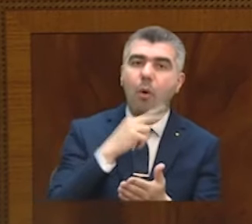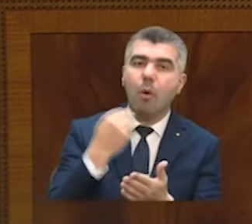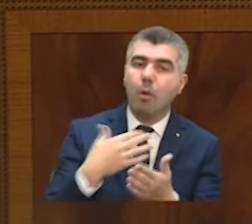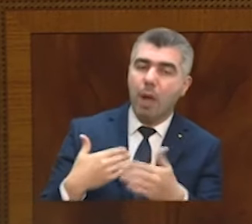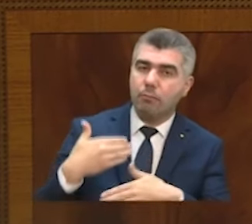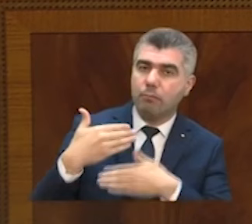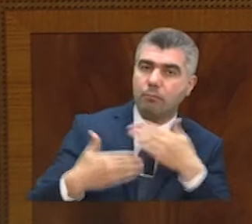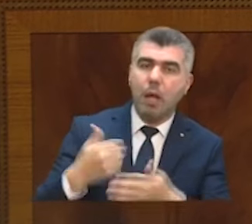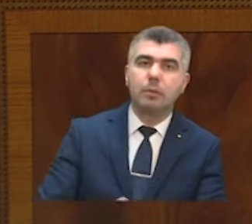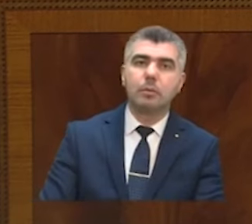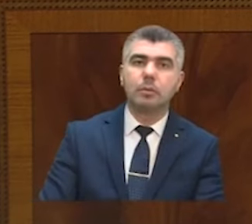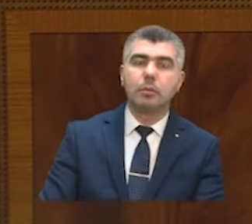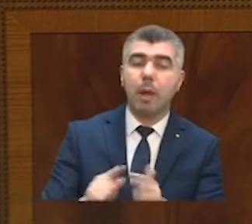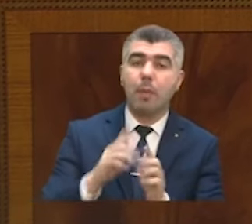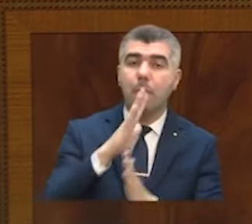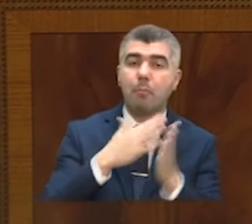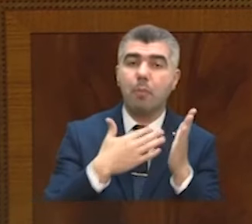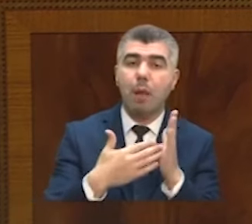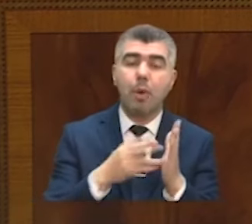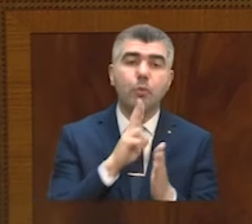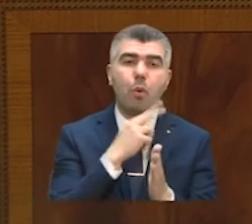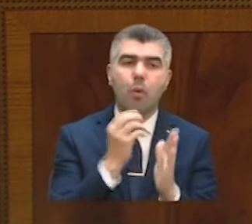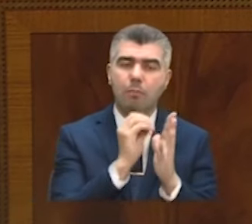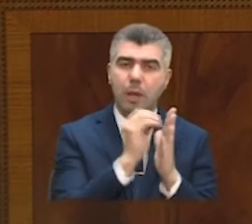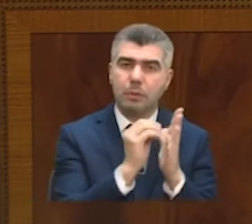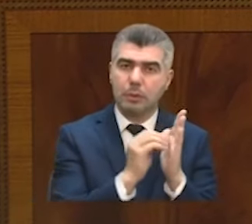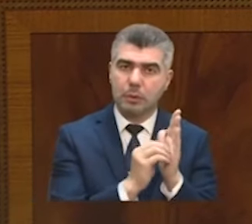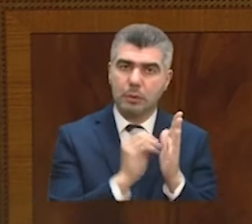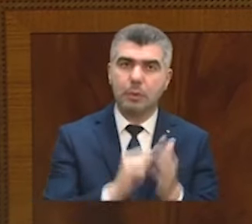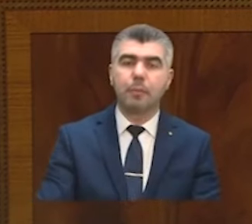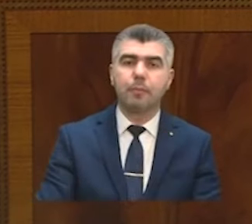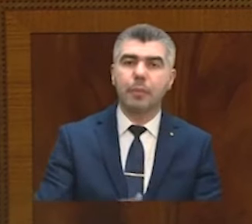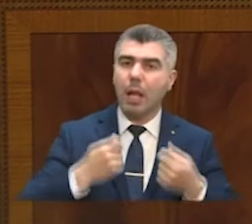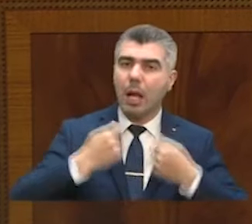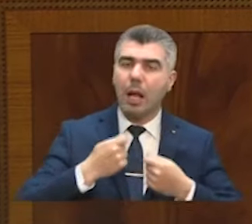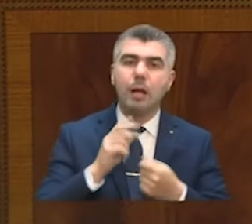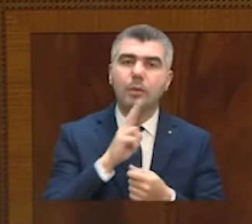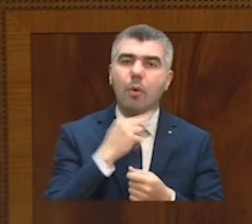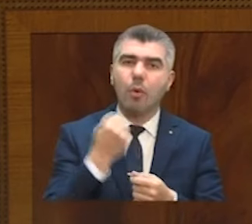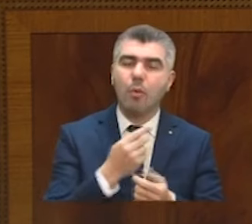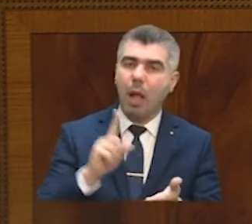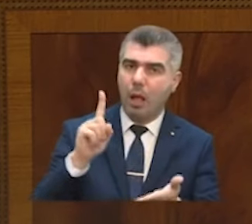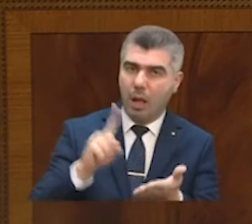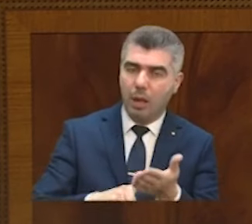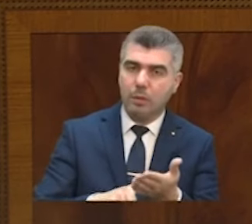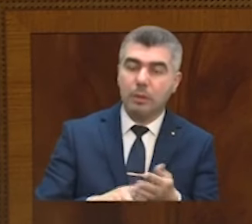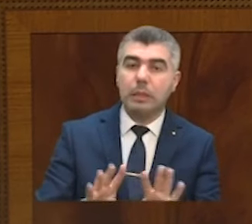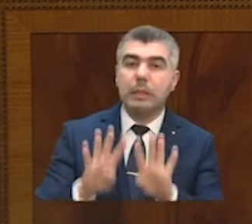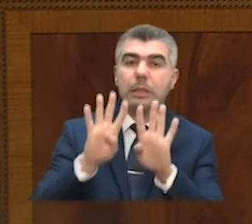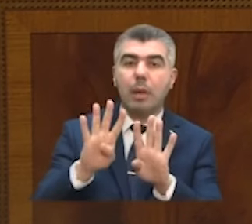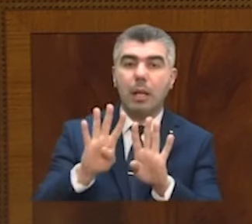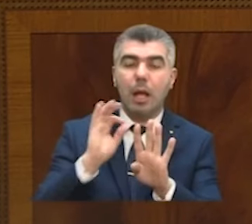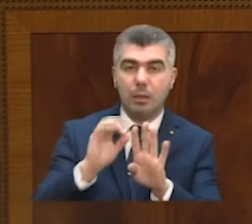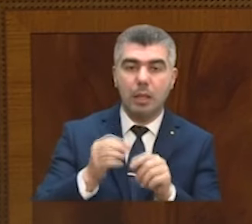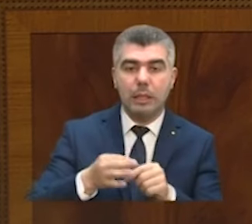المتعاقبة. للأسف البرنامج الحكومي ديالكم في التعهد ديالكم السيد الرئيس الحكومة التزمتوا في التزام 8 بأن